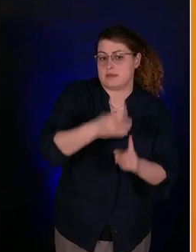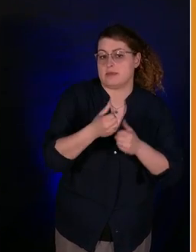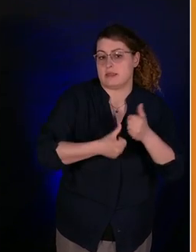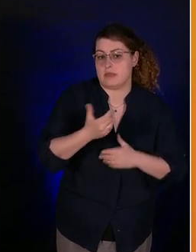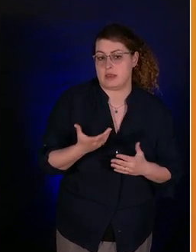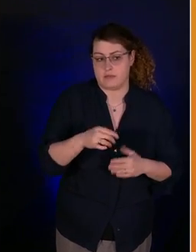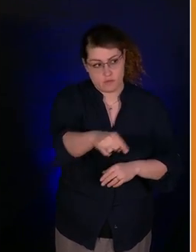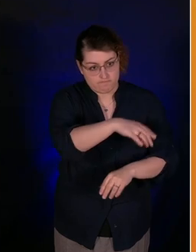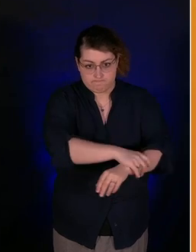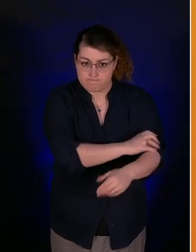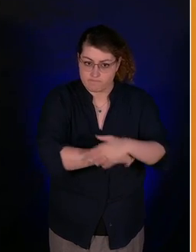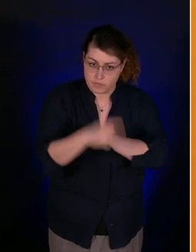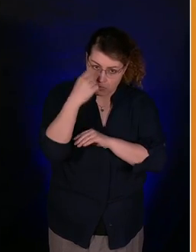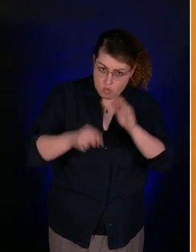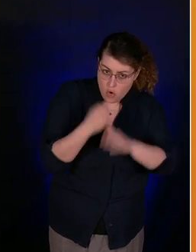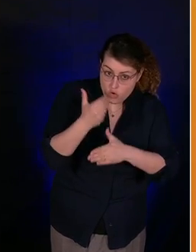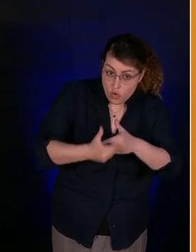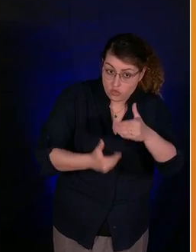tous les manches, c'est pour reconstruire.